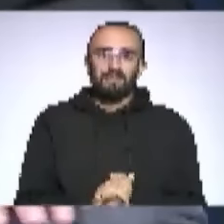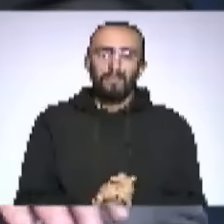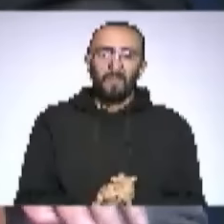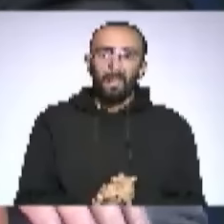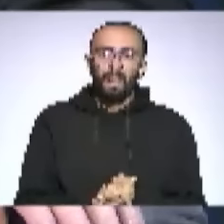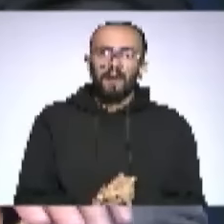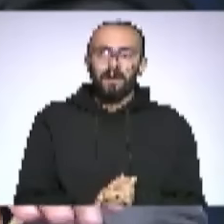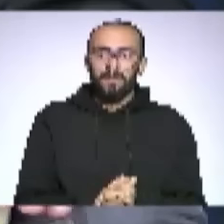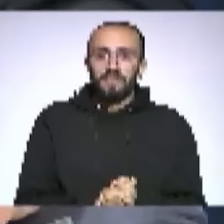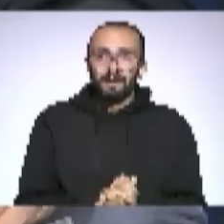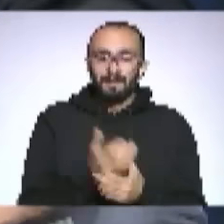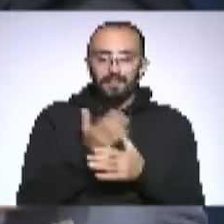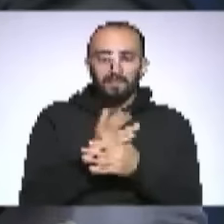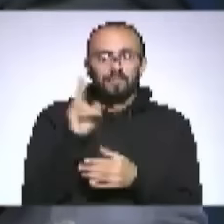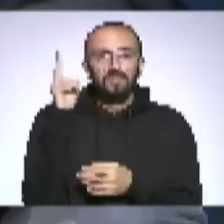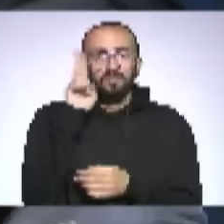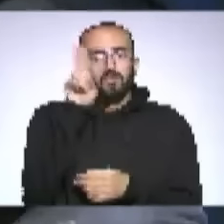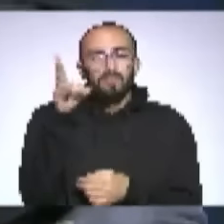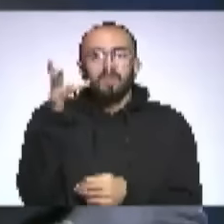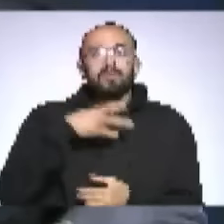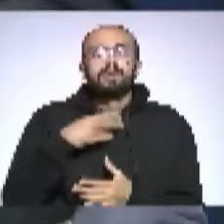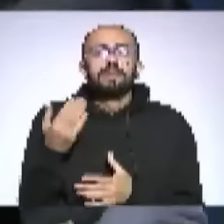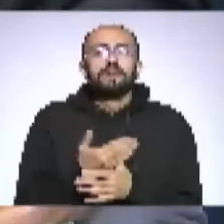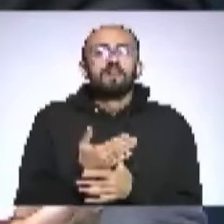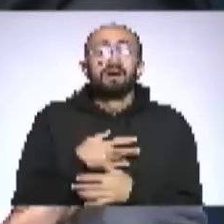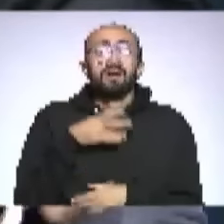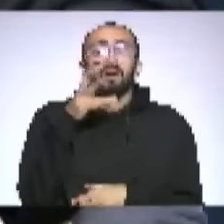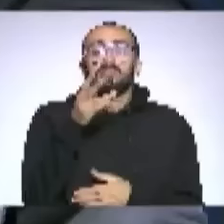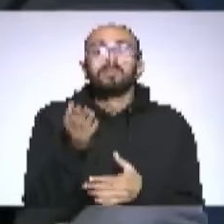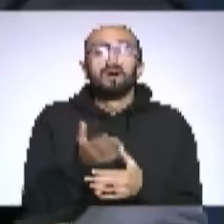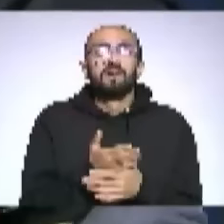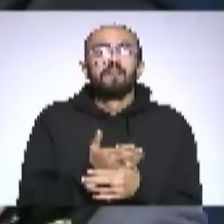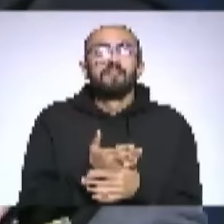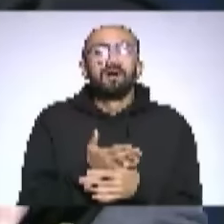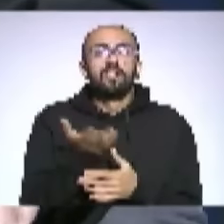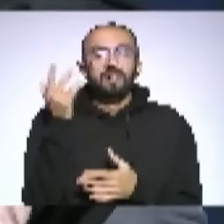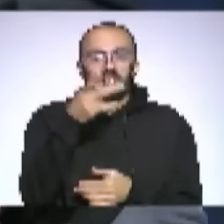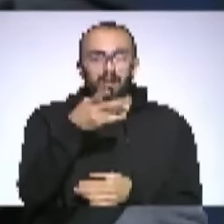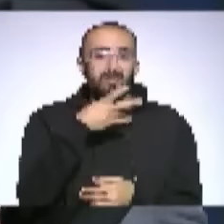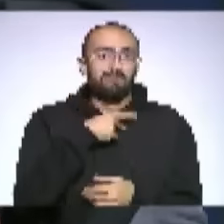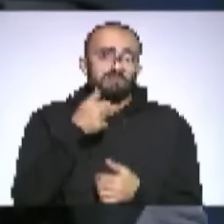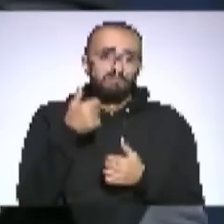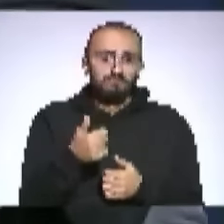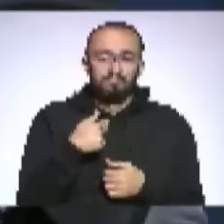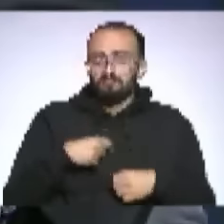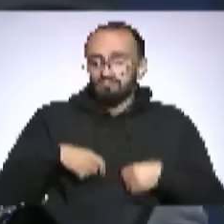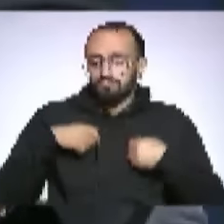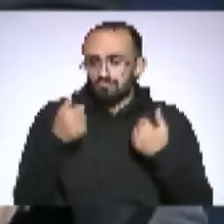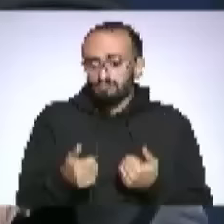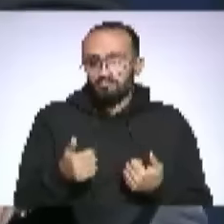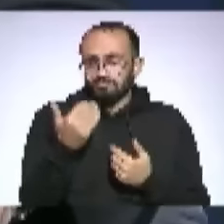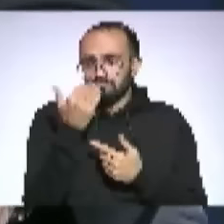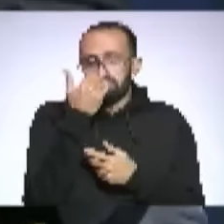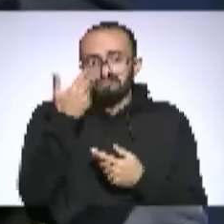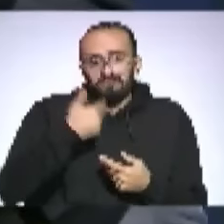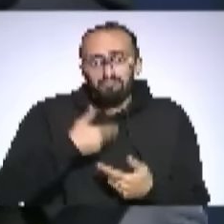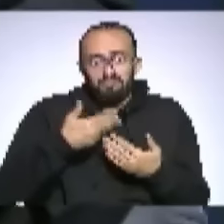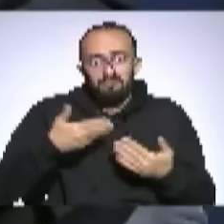انا بسالها بقول لها طب انت اتجوزتيني ليه قالت لي انا اتجوزتك علشان انت كنت هتعيشي وتعمللي وتسوين وتجيب